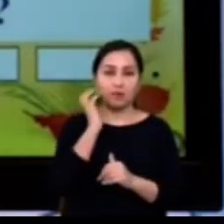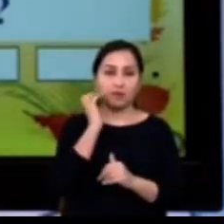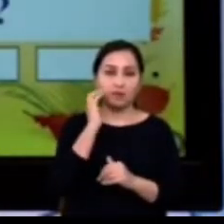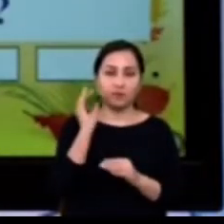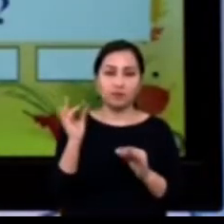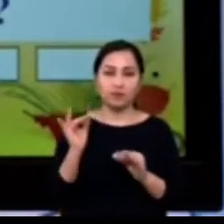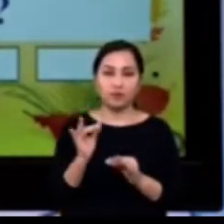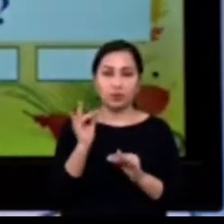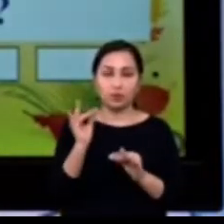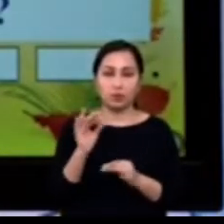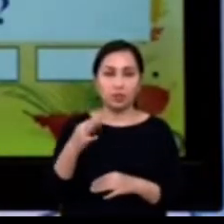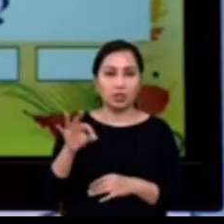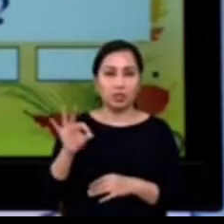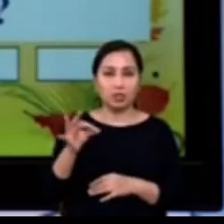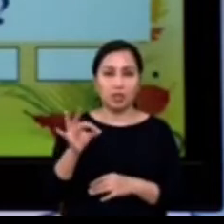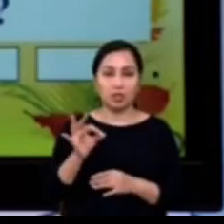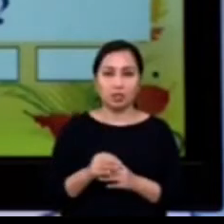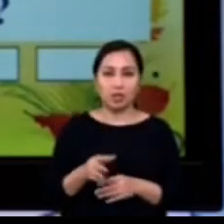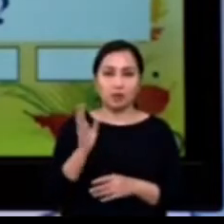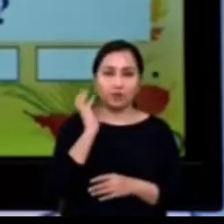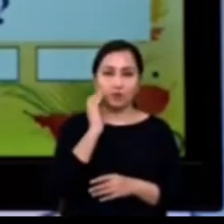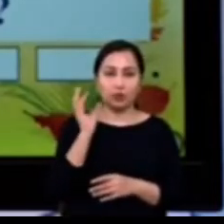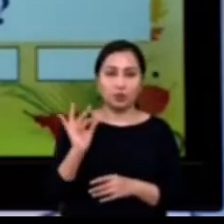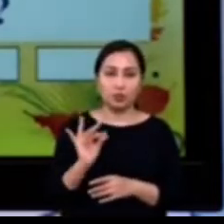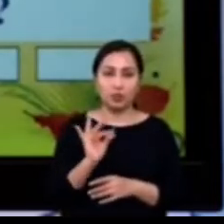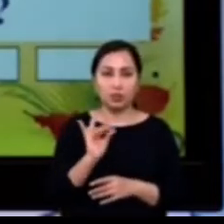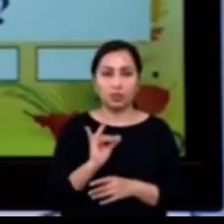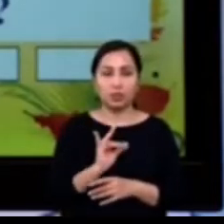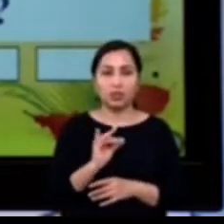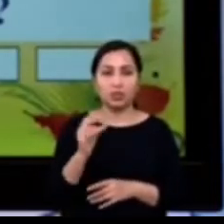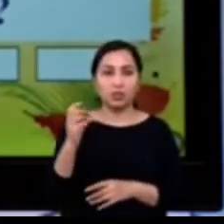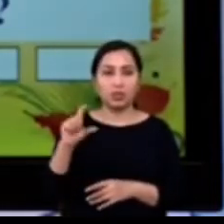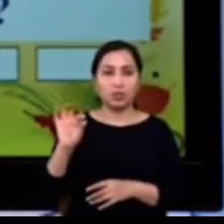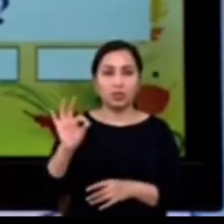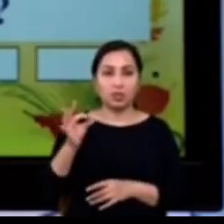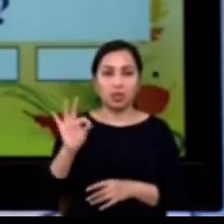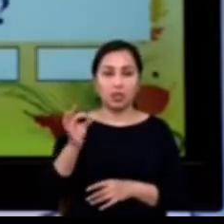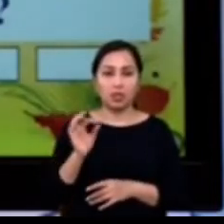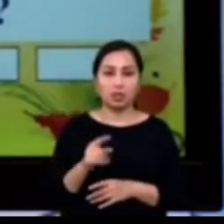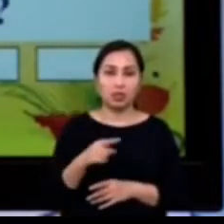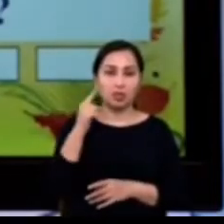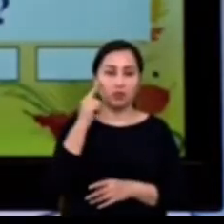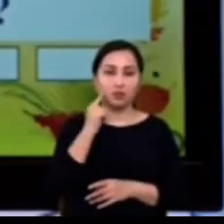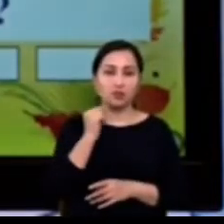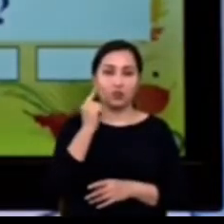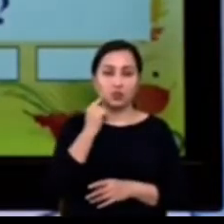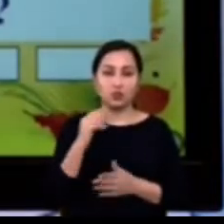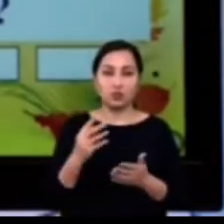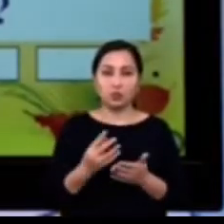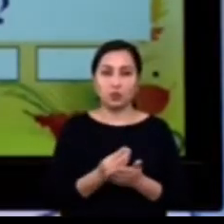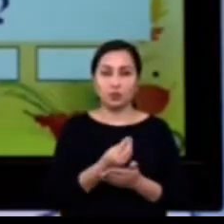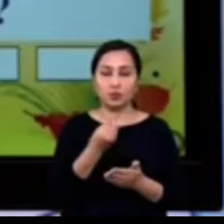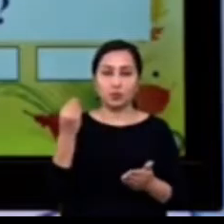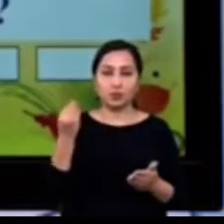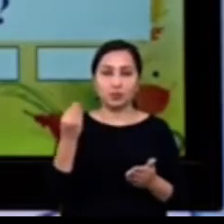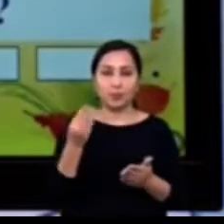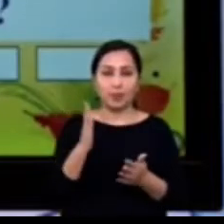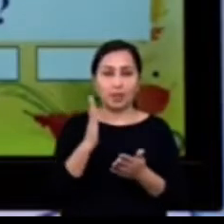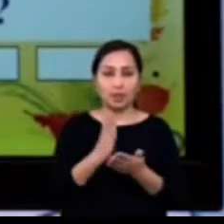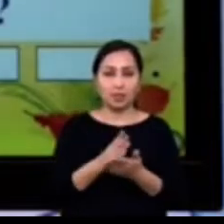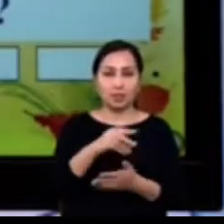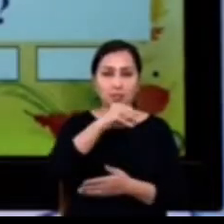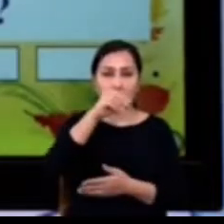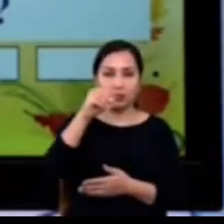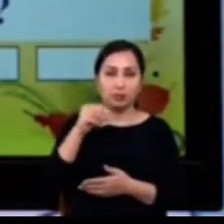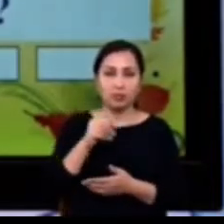и ягоды. Фрукты и ягоды, ребята, это сочные плоды, в которых содержатся